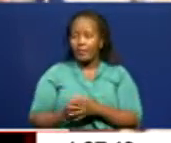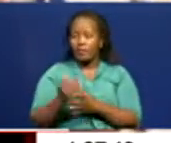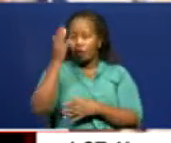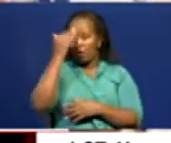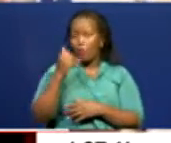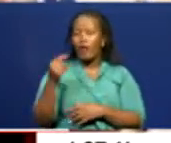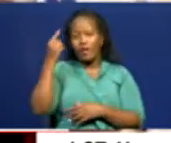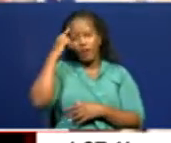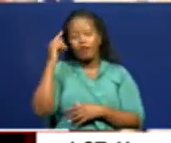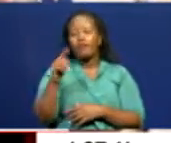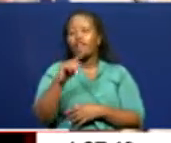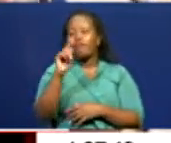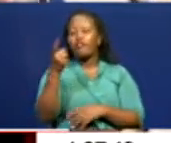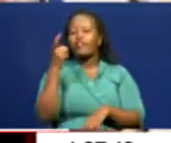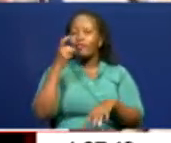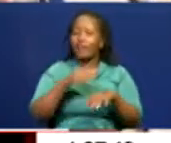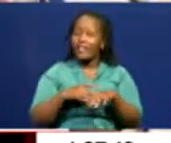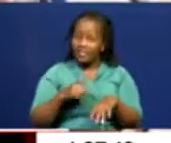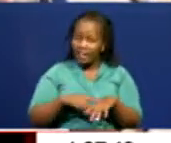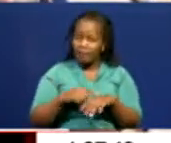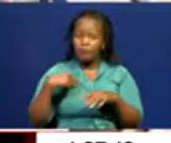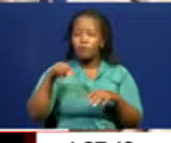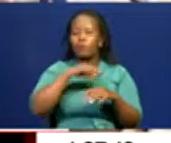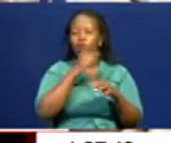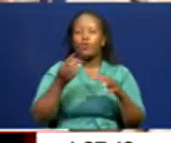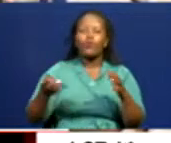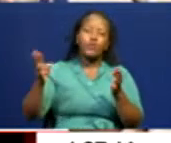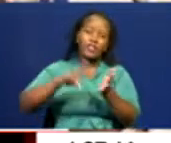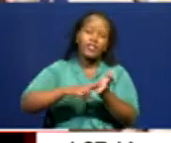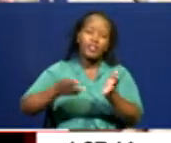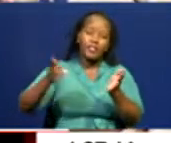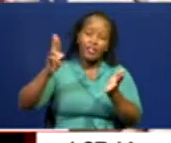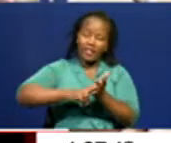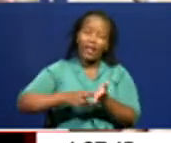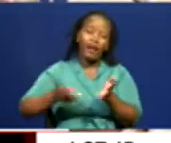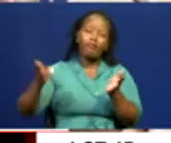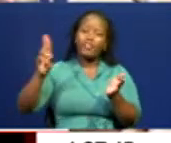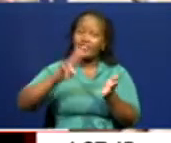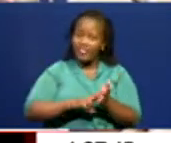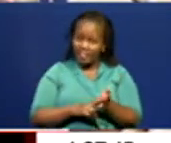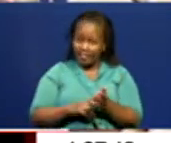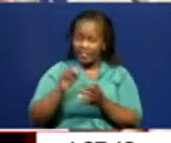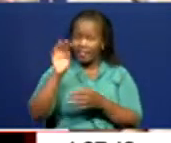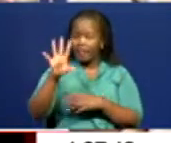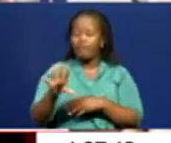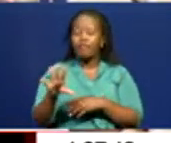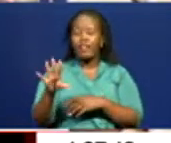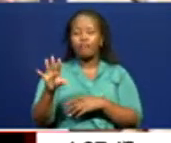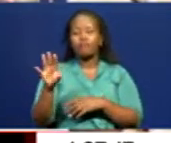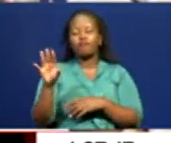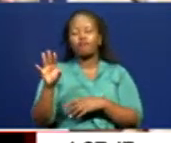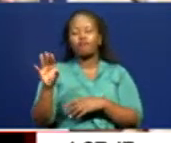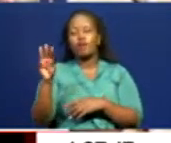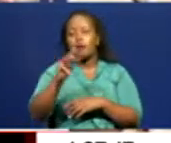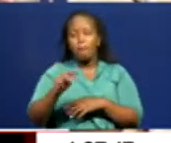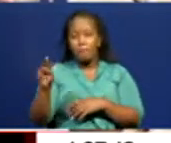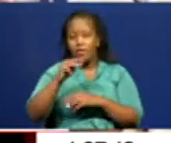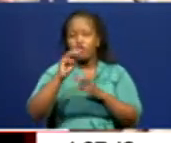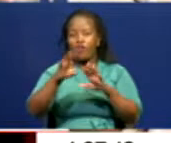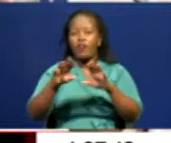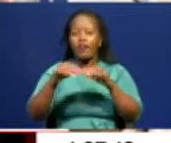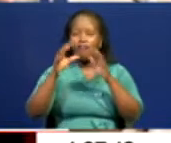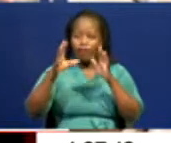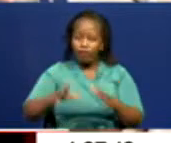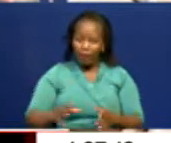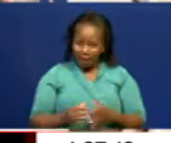first time tumesajili and we have registered 5 million farmers. So far we